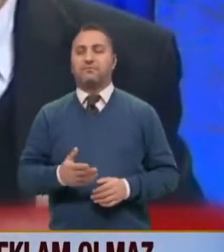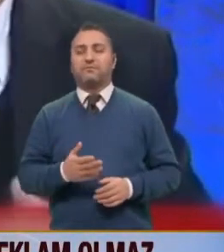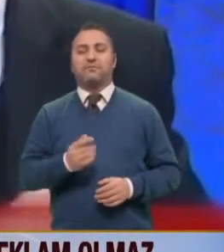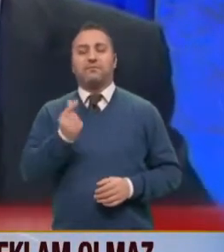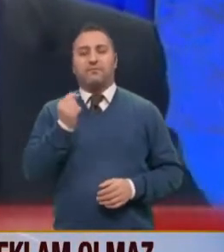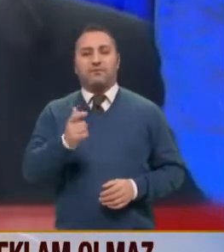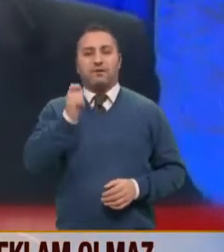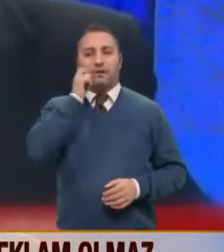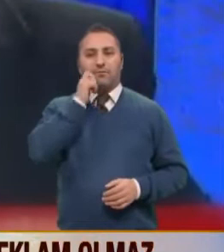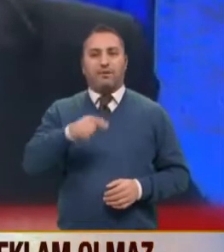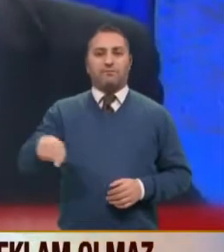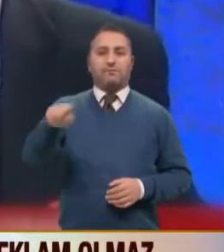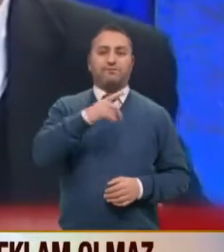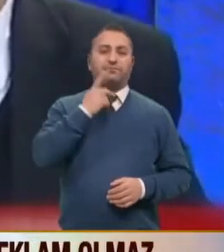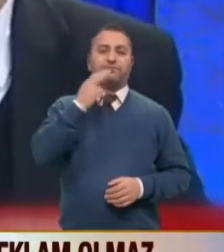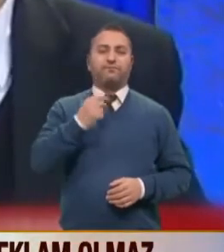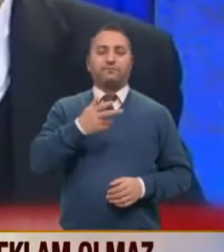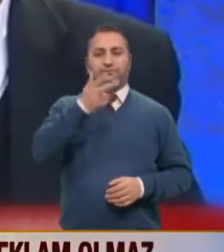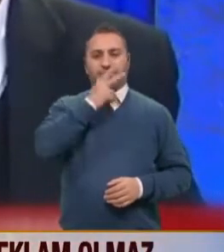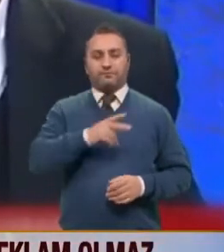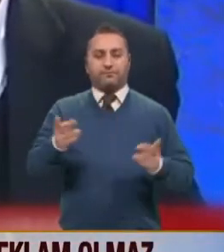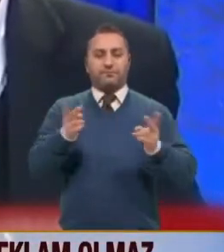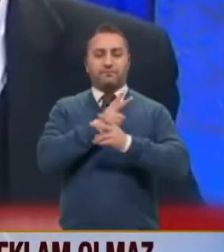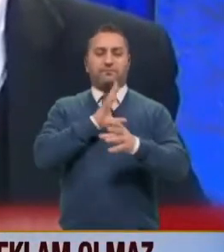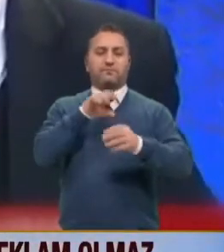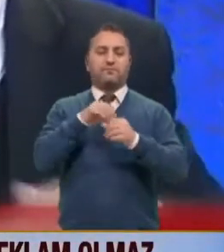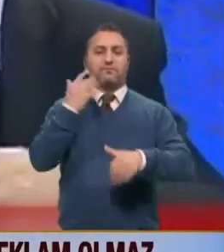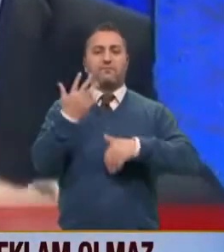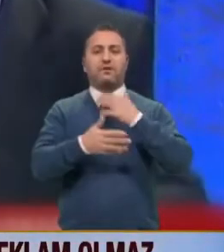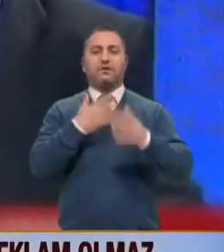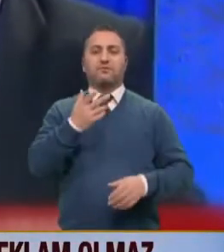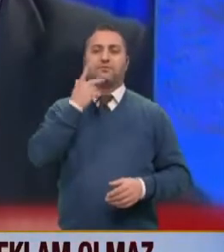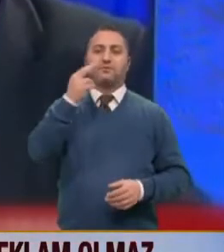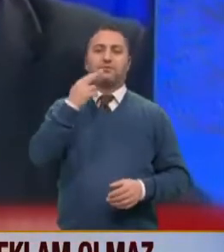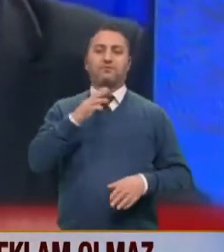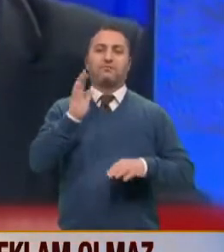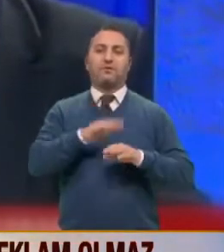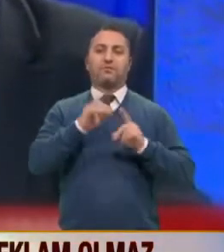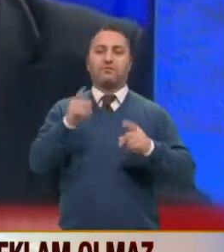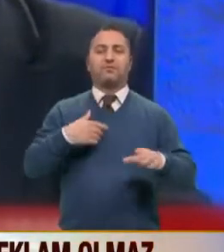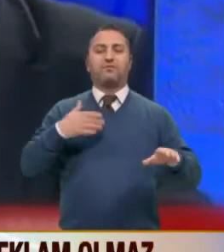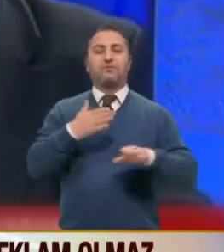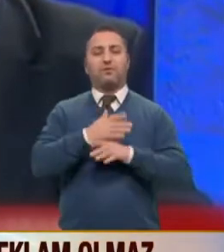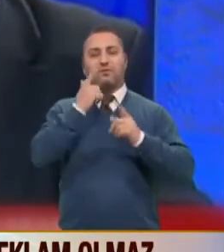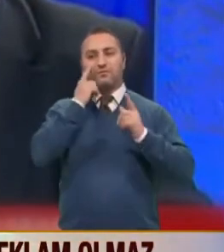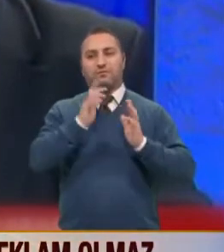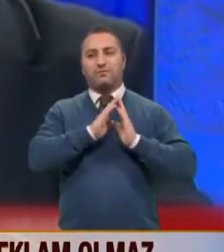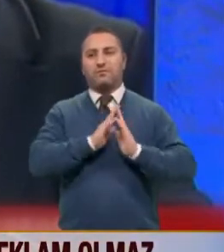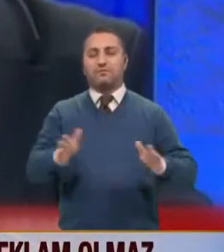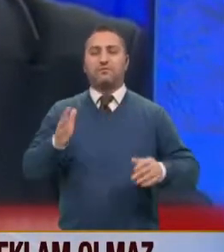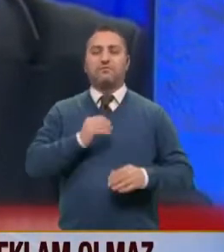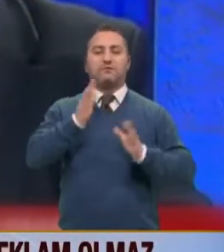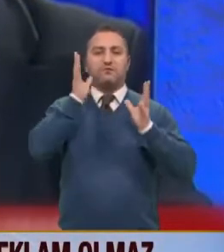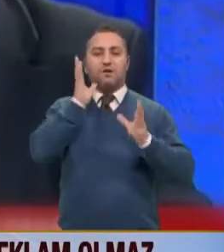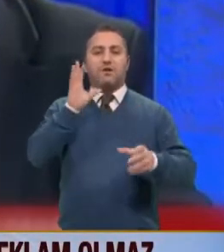biraz imamların konuşmasına benzeyen her ikisinin bulunduğu bir konuşma yapması hiç doğru değil. Yani camiye